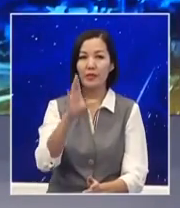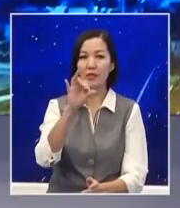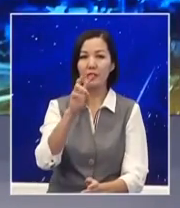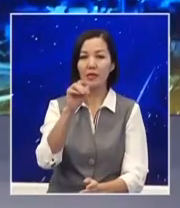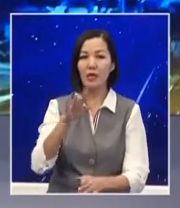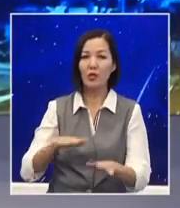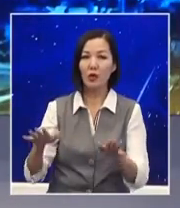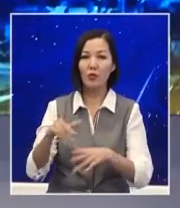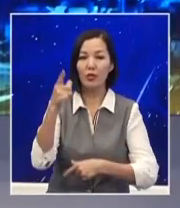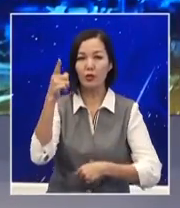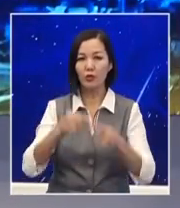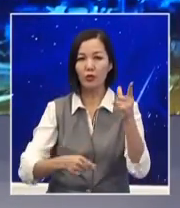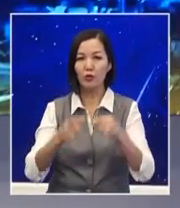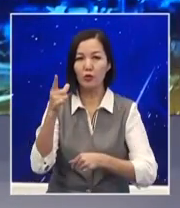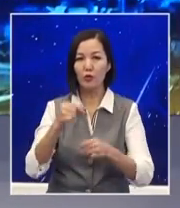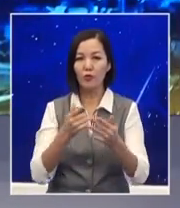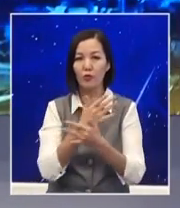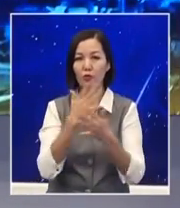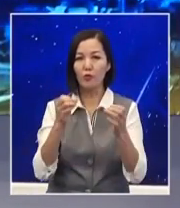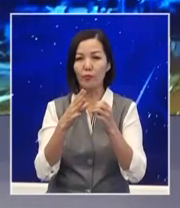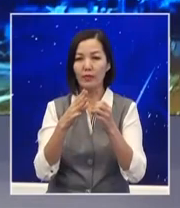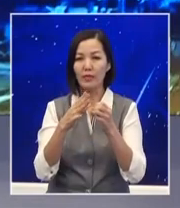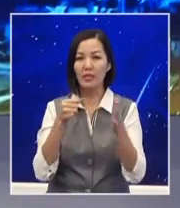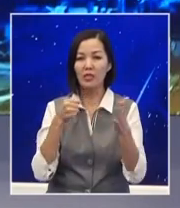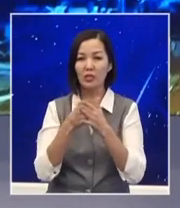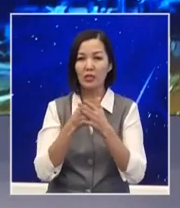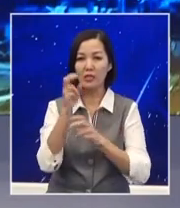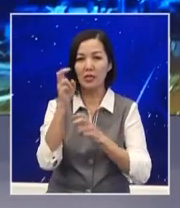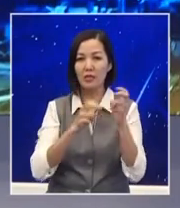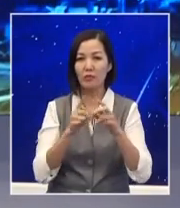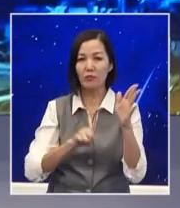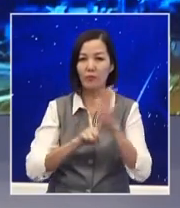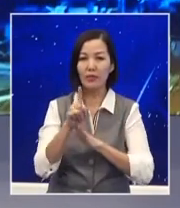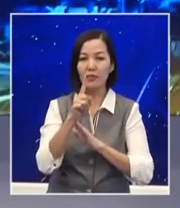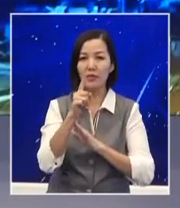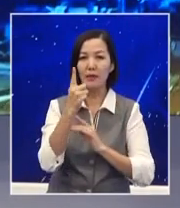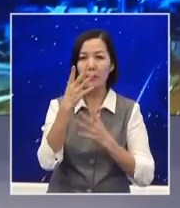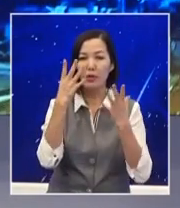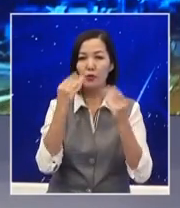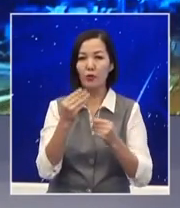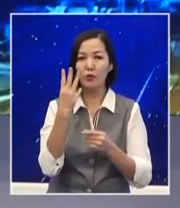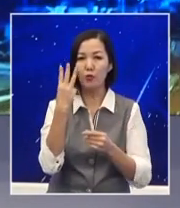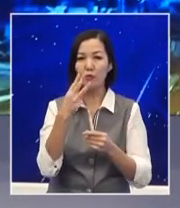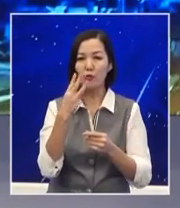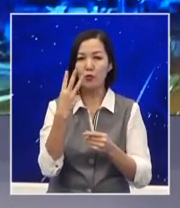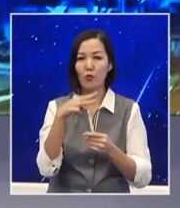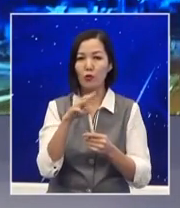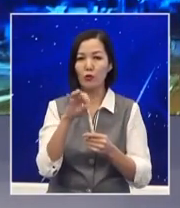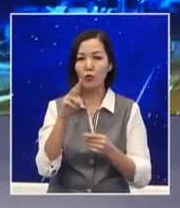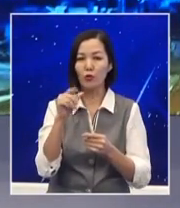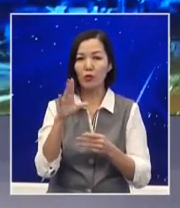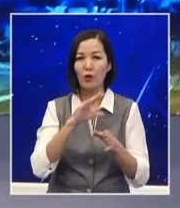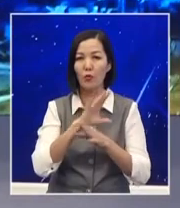Сарқан ауданындағы сүт зауыты өнім түрлерін 15-ке жеткізді. Кәсіпорын алғашында тәулігіне 30 тоннадай шикізат өңдесе, қазір бұл